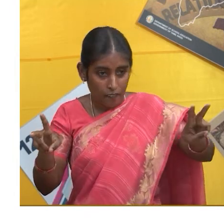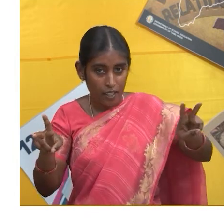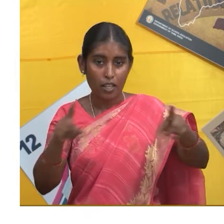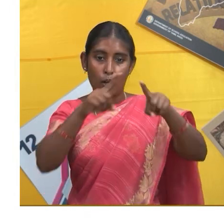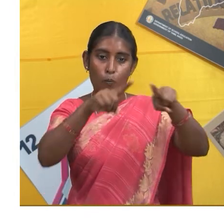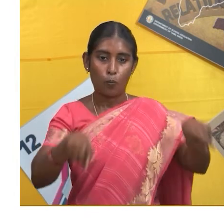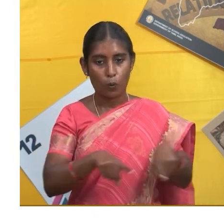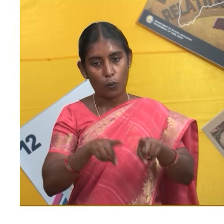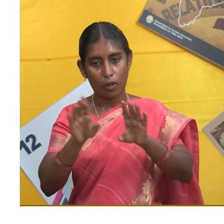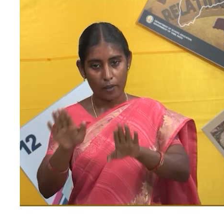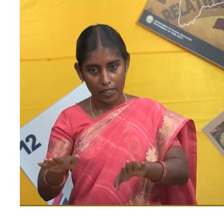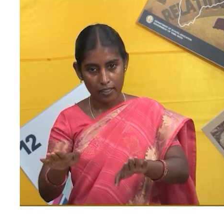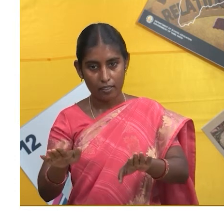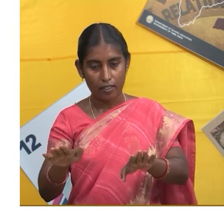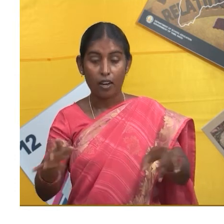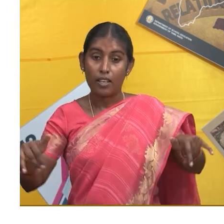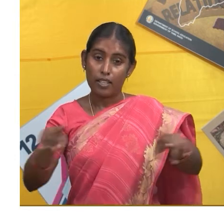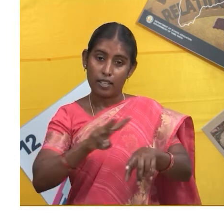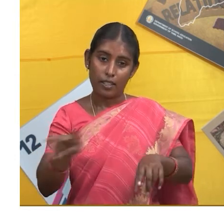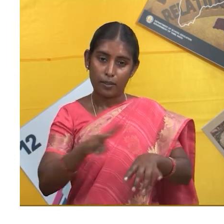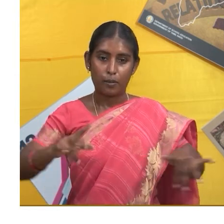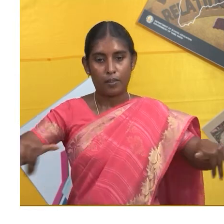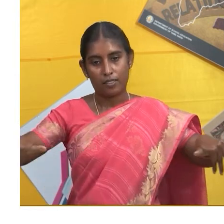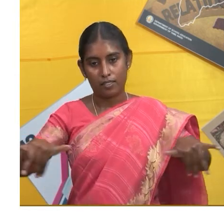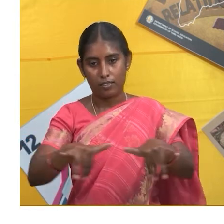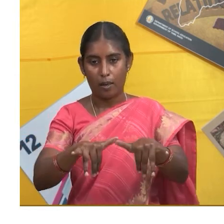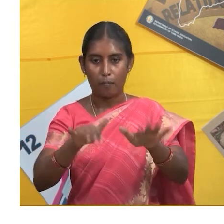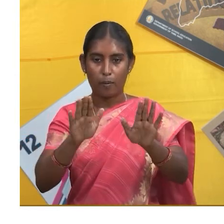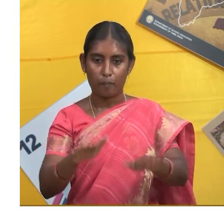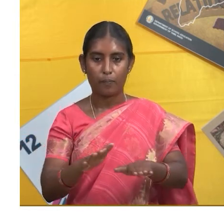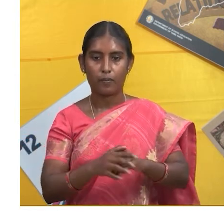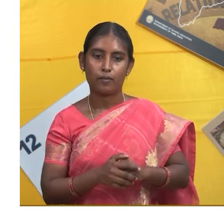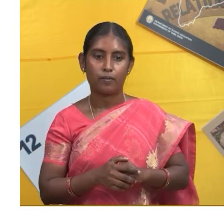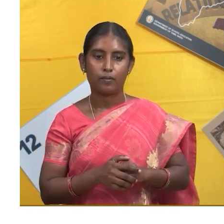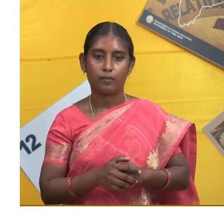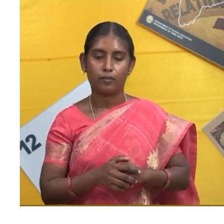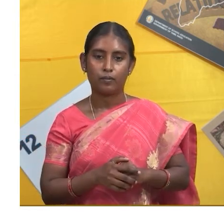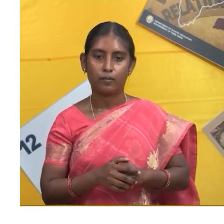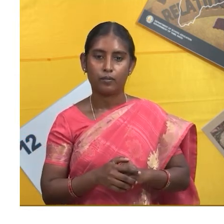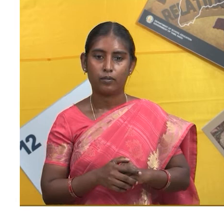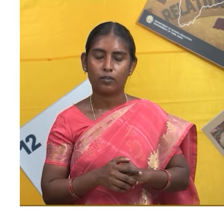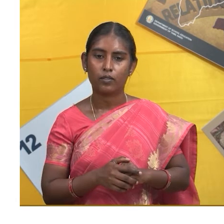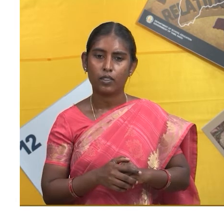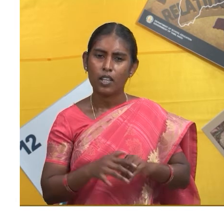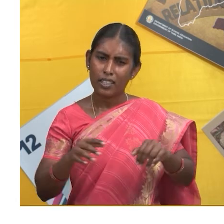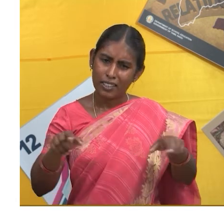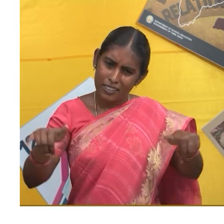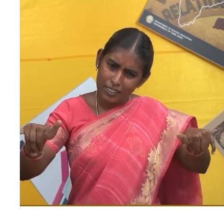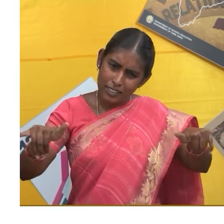dividend வடிவுத்தமுக்கோனங்கள் என்று பரையருக்குப்படியரது.